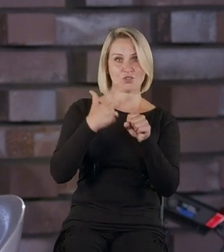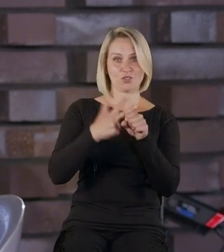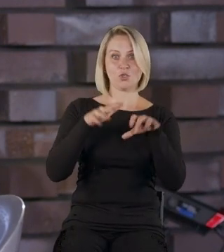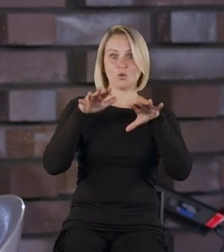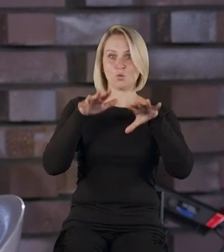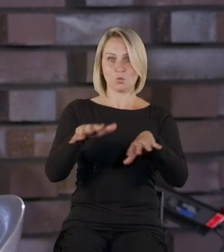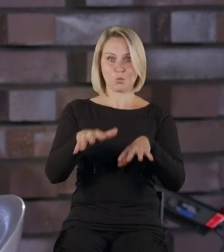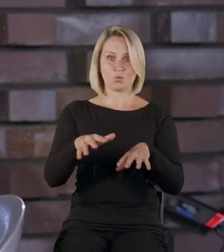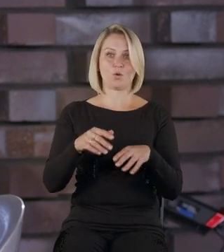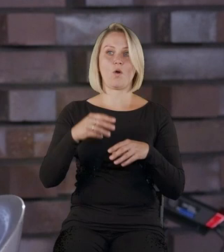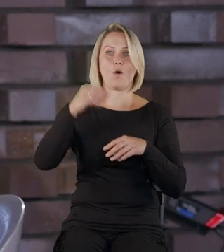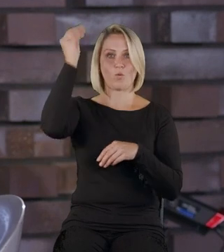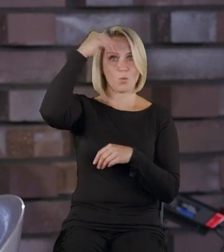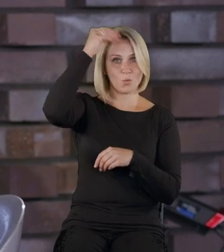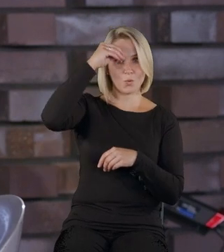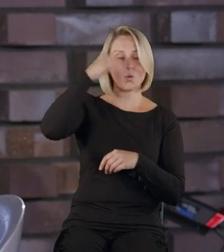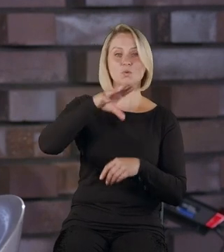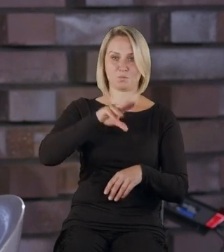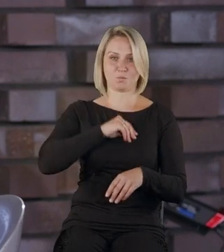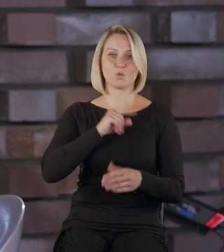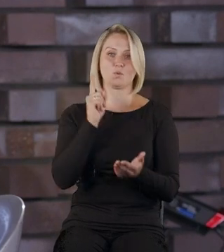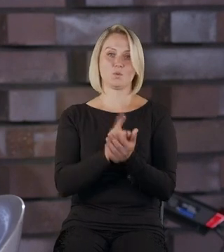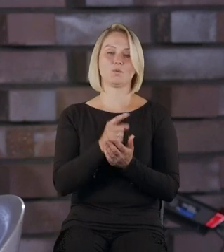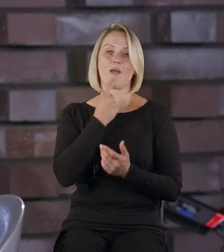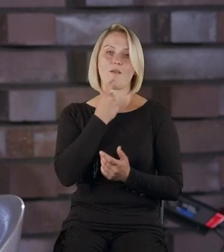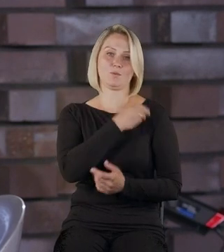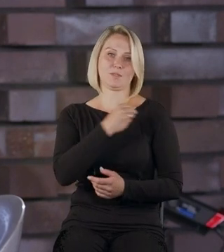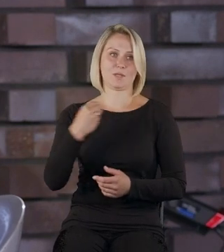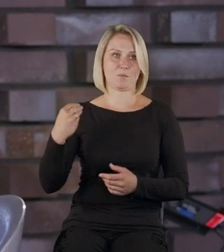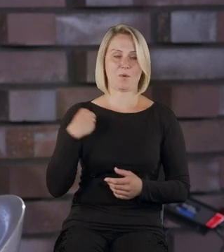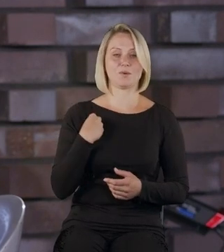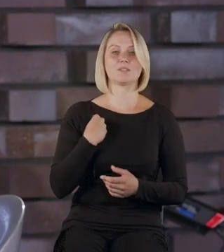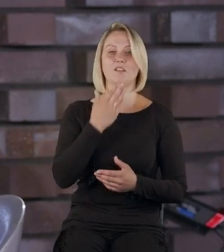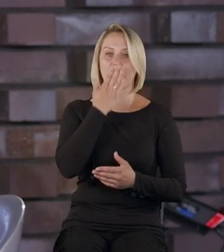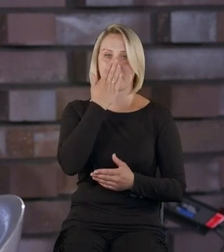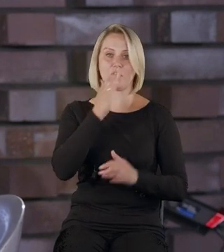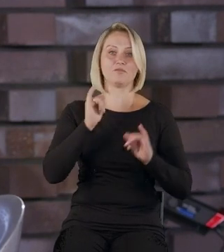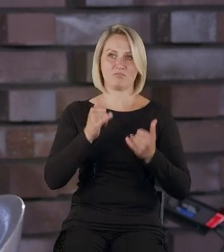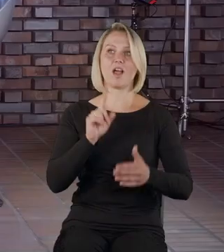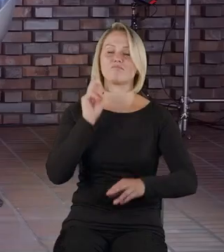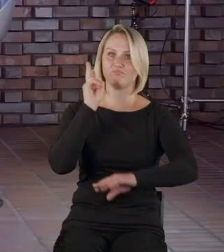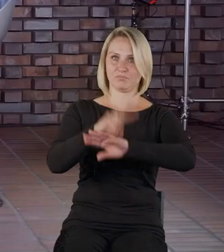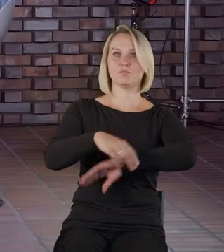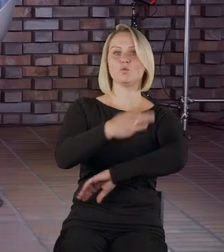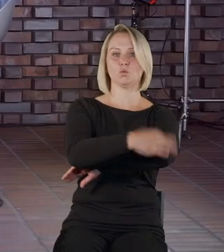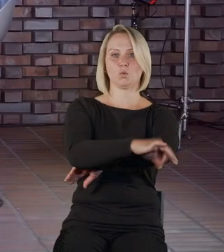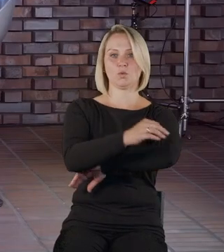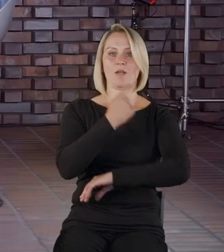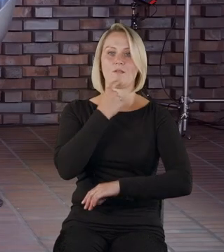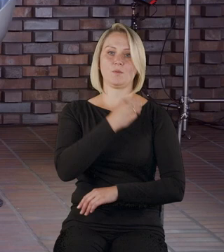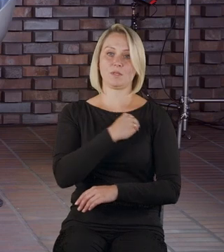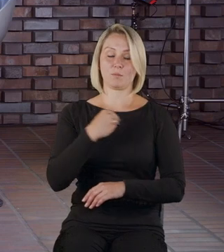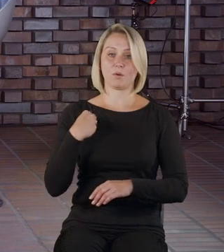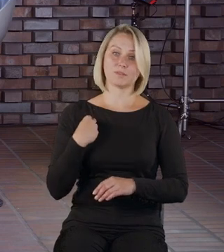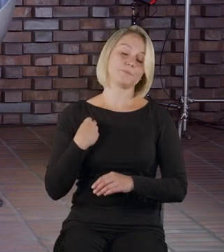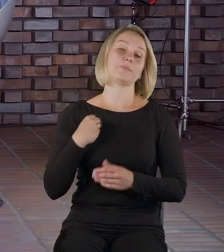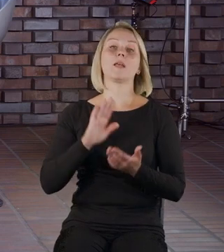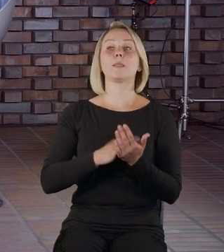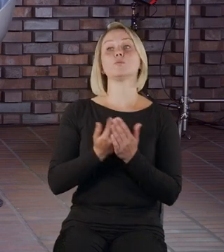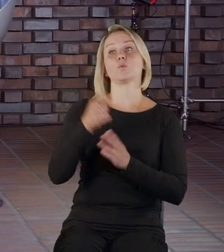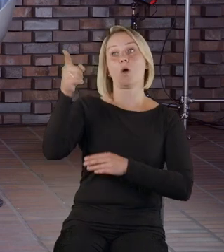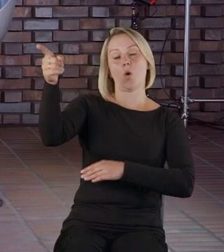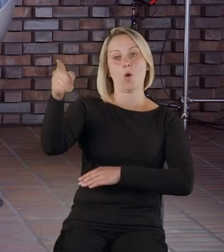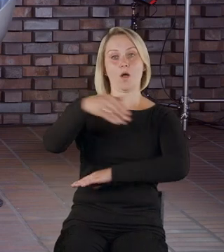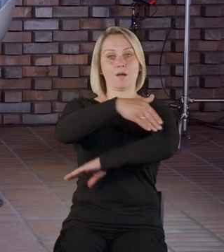naprawdę wystarczający okres, żeby móc się nauczyć języka polskiego w stopniu pozwalającym na podjęcie później studiów. Jeżeli